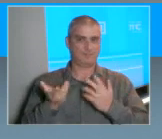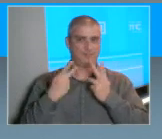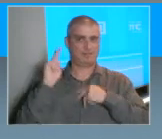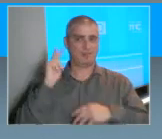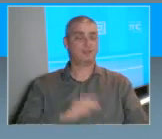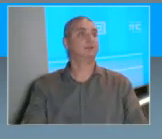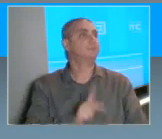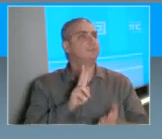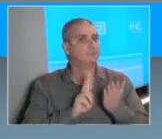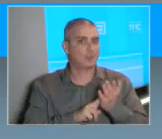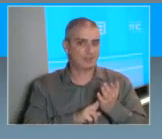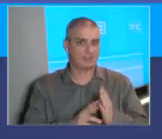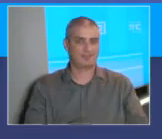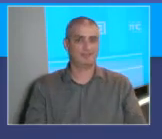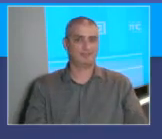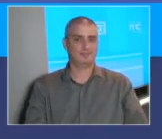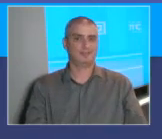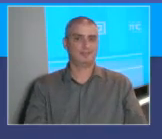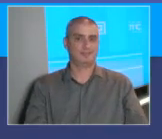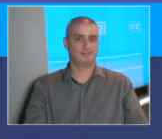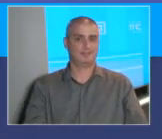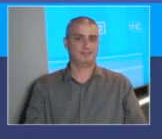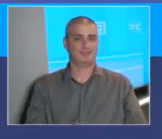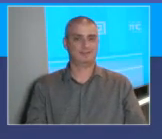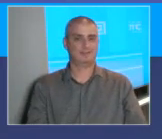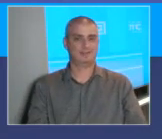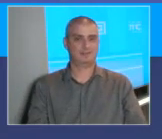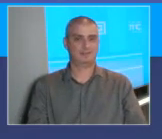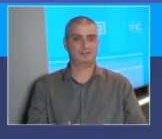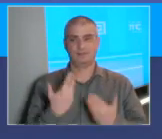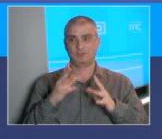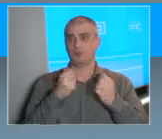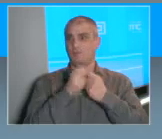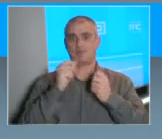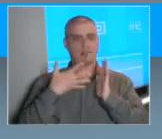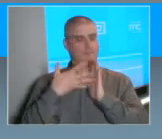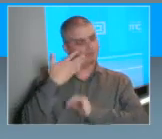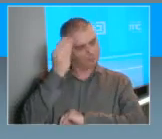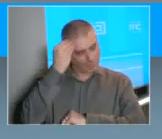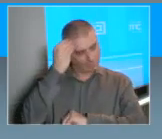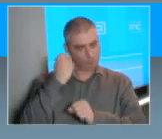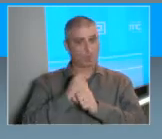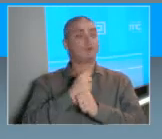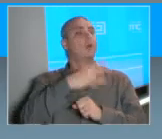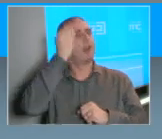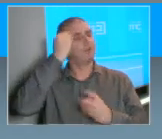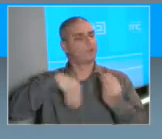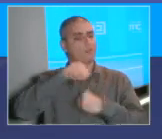ויותר. את צודקת. שהם אז הפסידו את המאבק על מבקר המדינה, הם למדו את העבודה. למדו